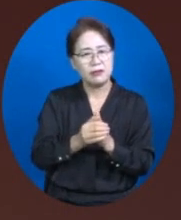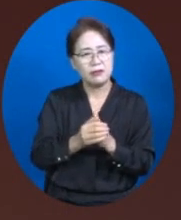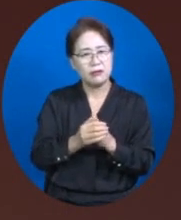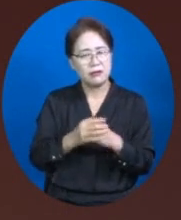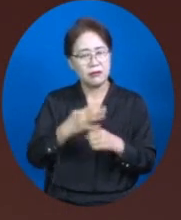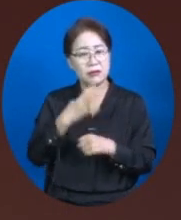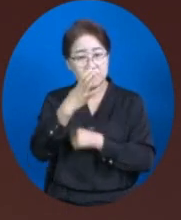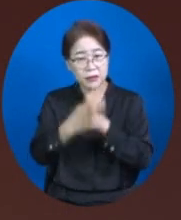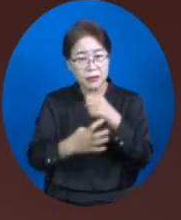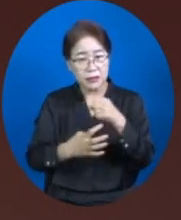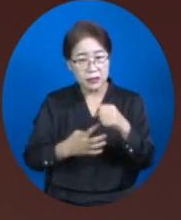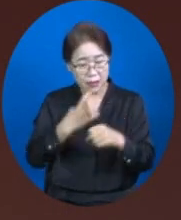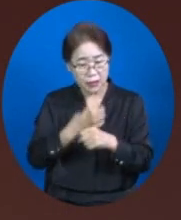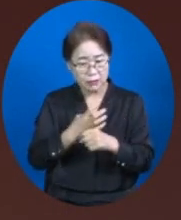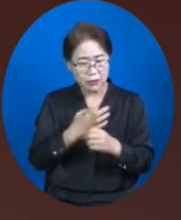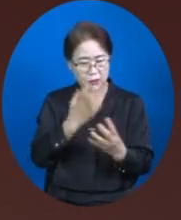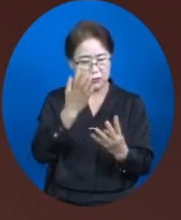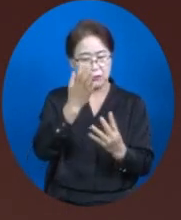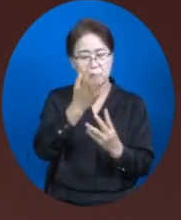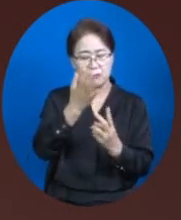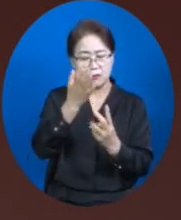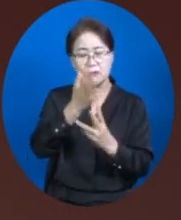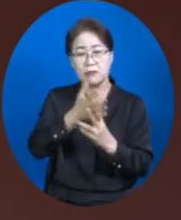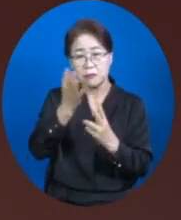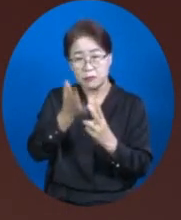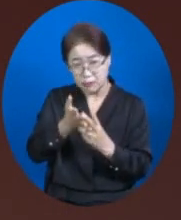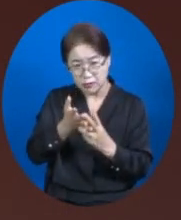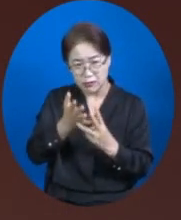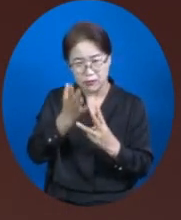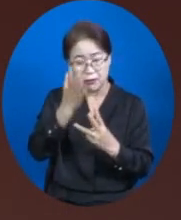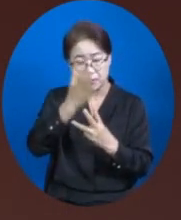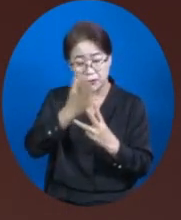40년 40년으로 나뉘어져 있습니다